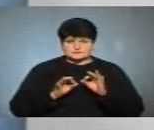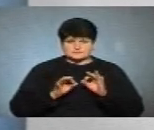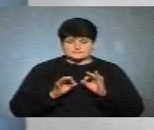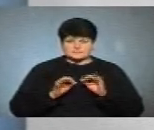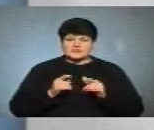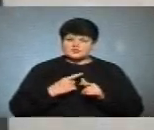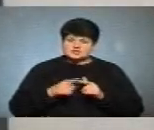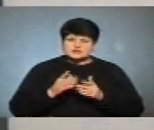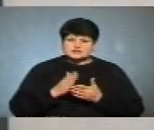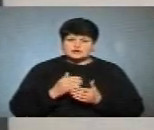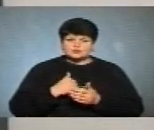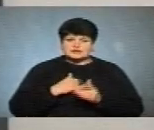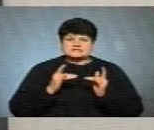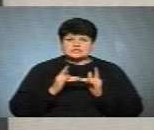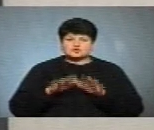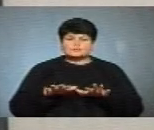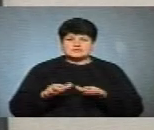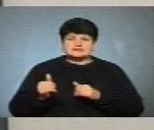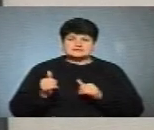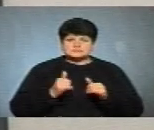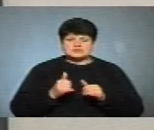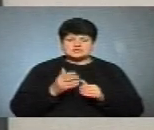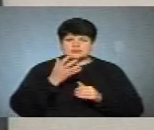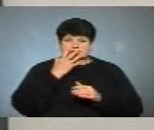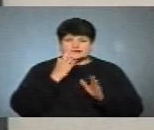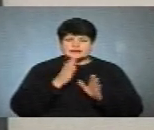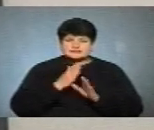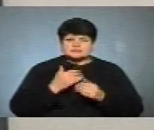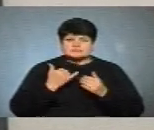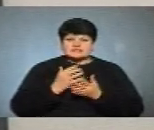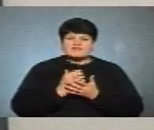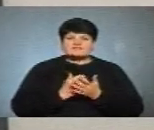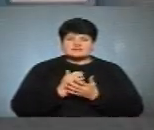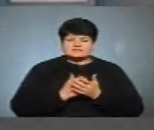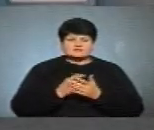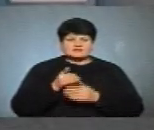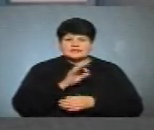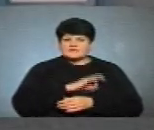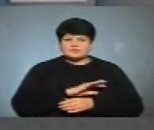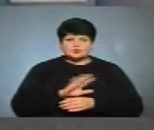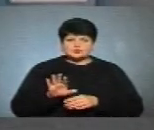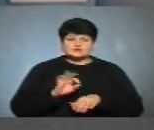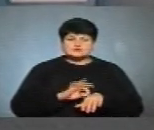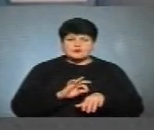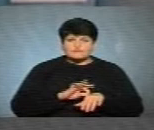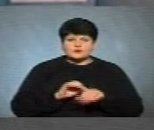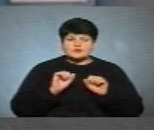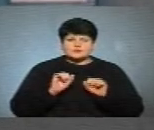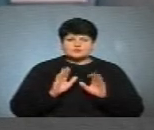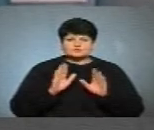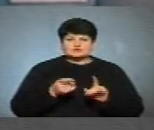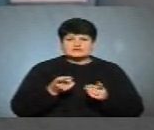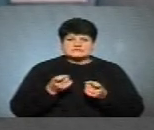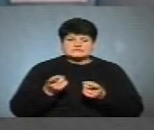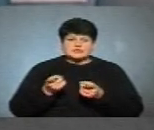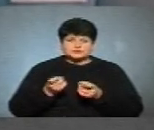є в нас зараз ліжкомісця, які забезпечені киснем, і наразі вони в резерві? Тобто вони не використовуються хворими і можуть бути залучені, якщо в